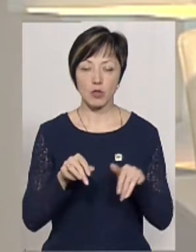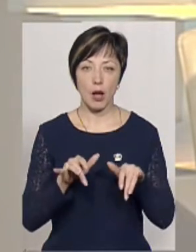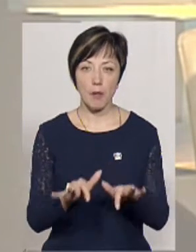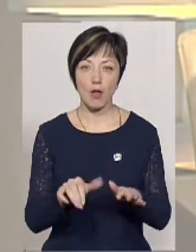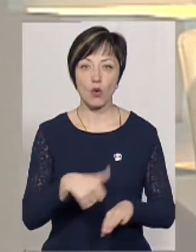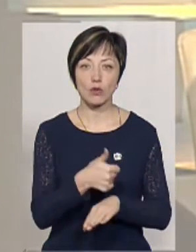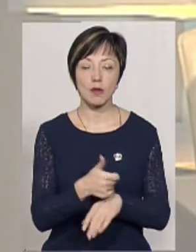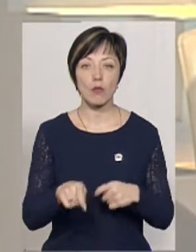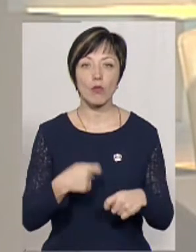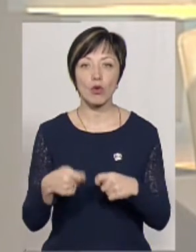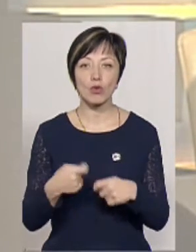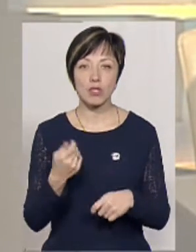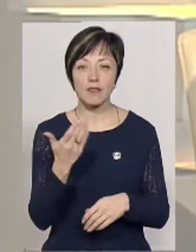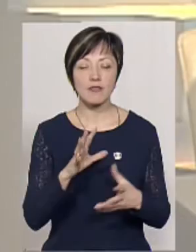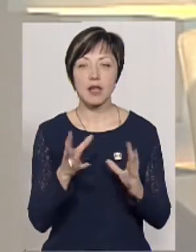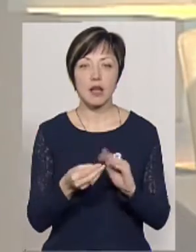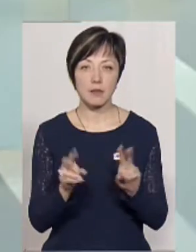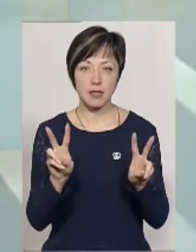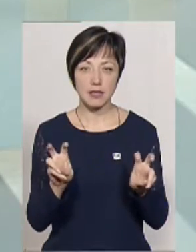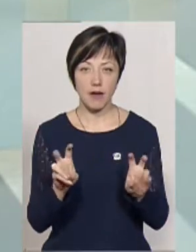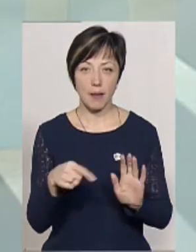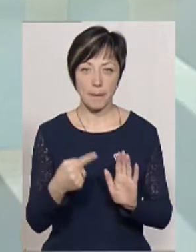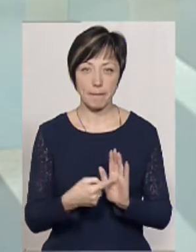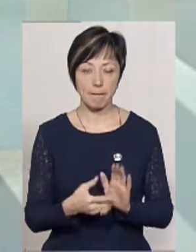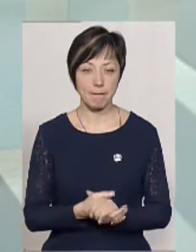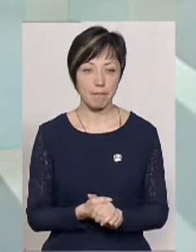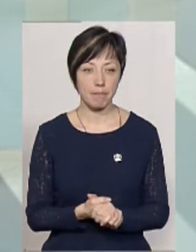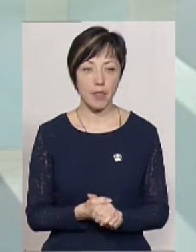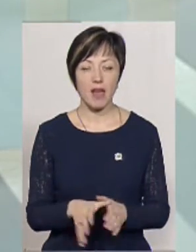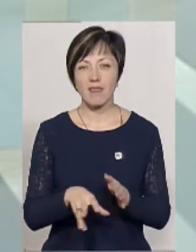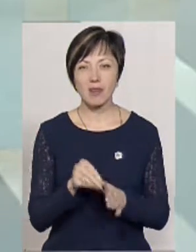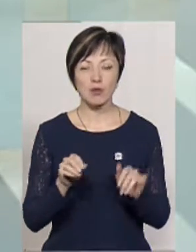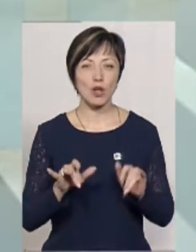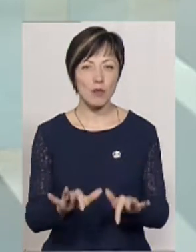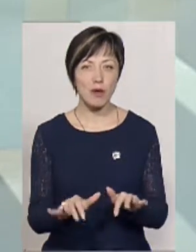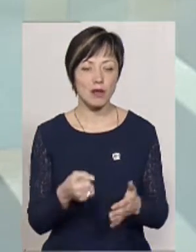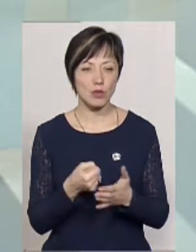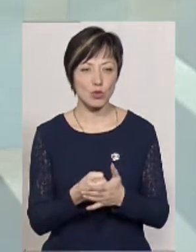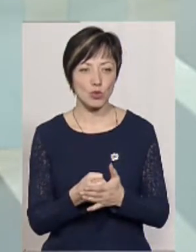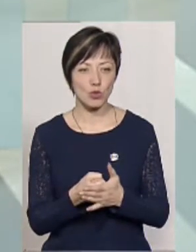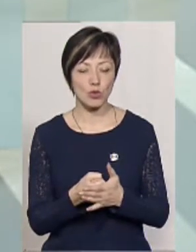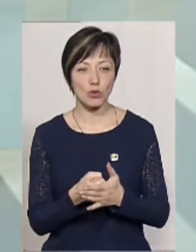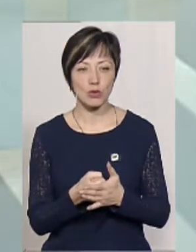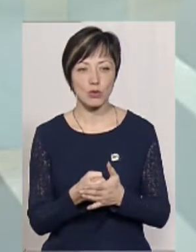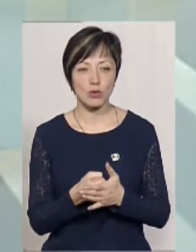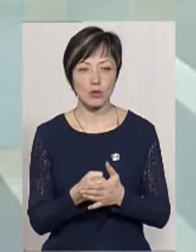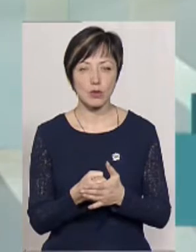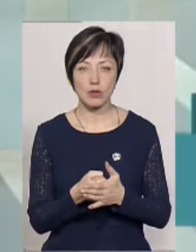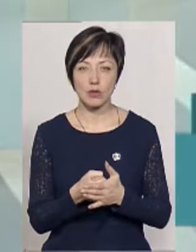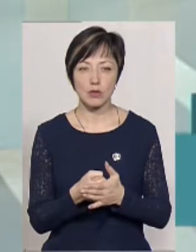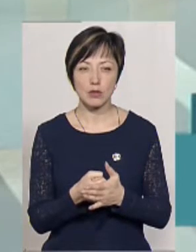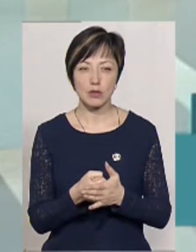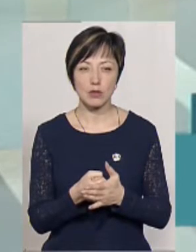кампанія, основними порушеннями ви які взагалі б назвали? Виборча кампанія, от до, оця дочасна виборча кампанія,